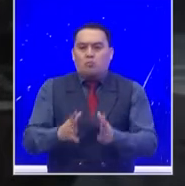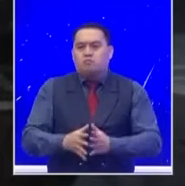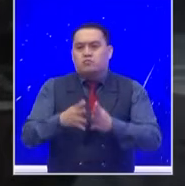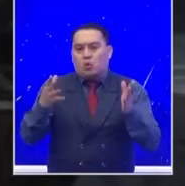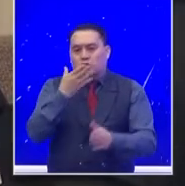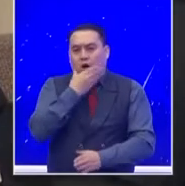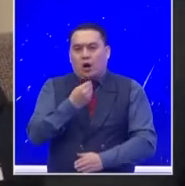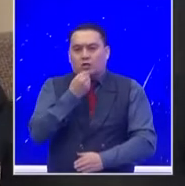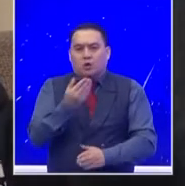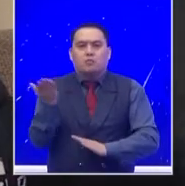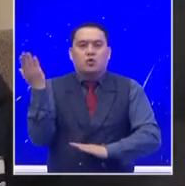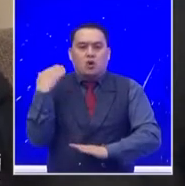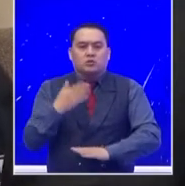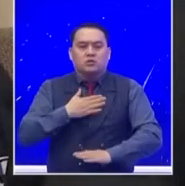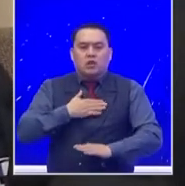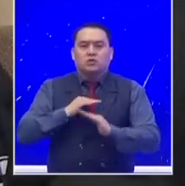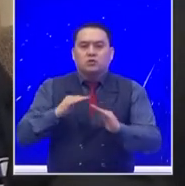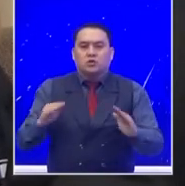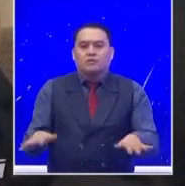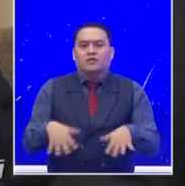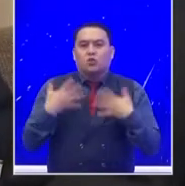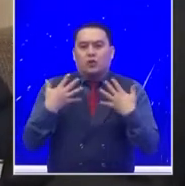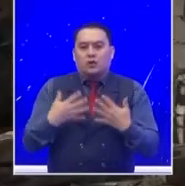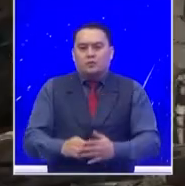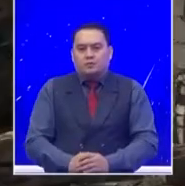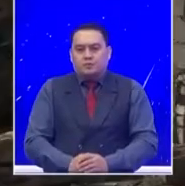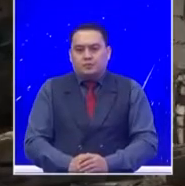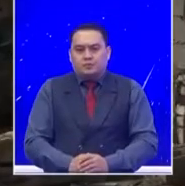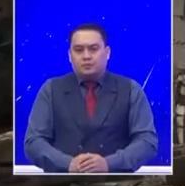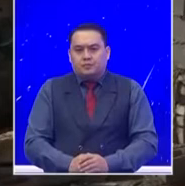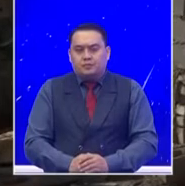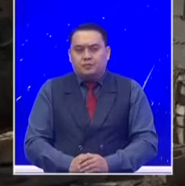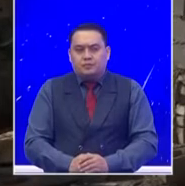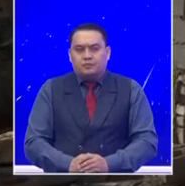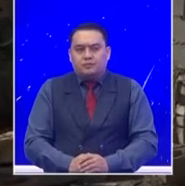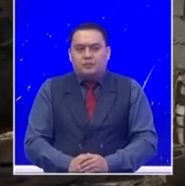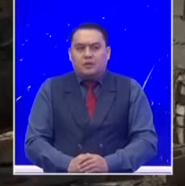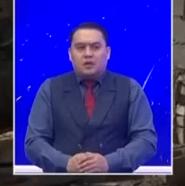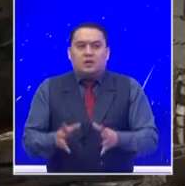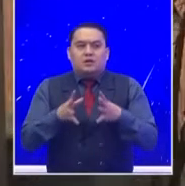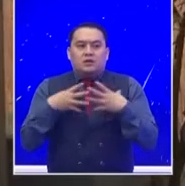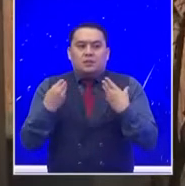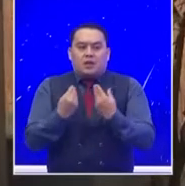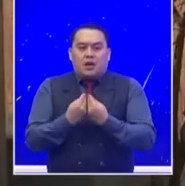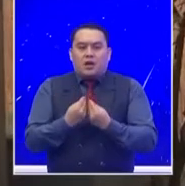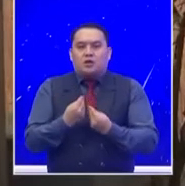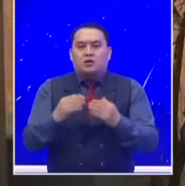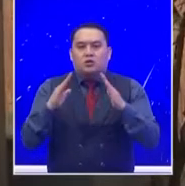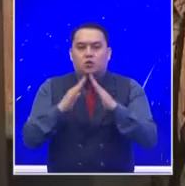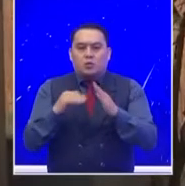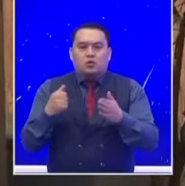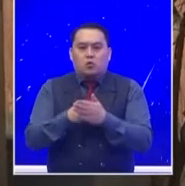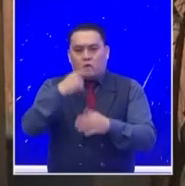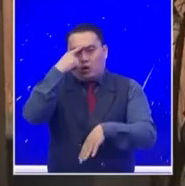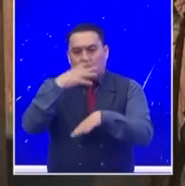и красивее прежнего. Наши дети в восторге. Весть о том, что семья в Талгарском районе лишилась дома, дошла до